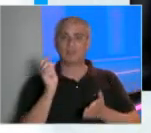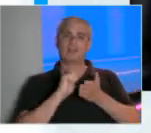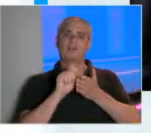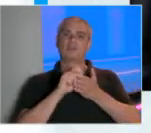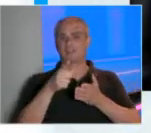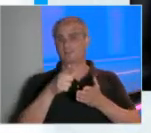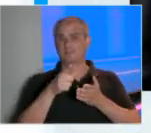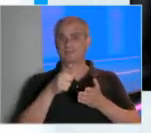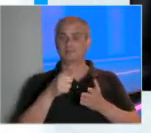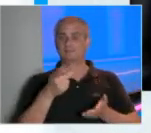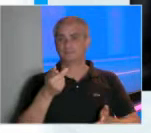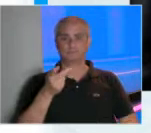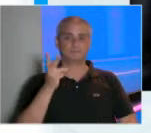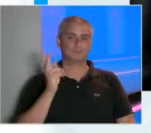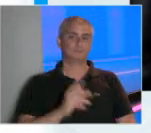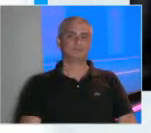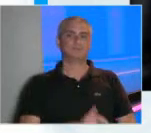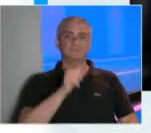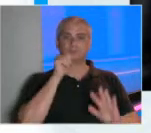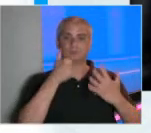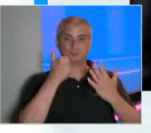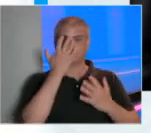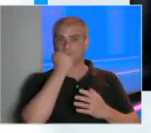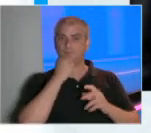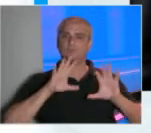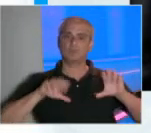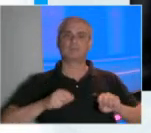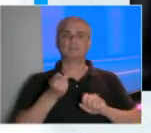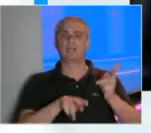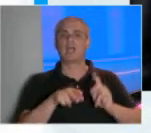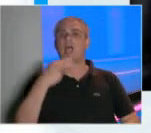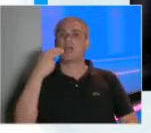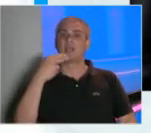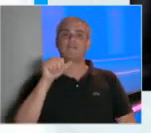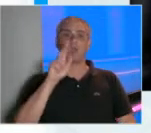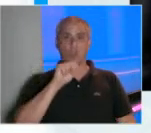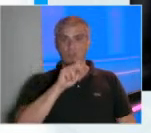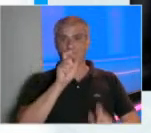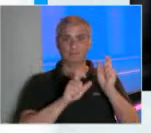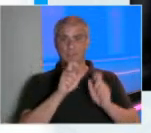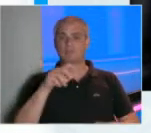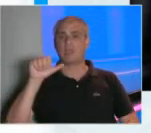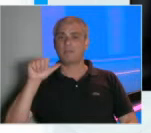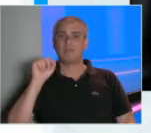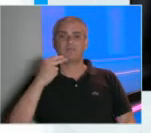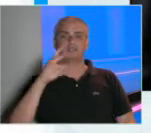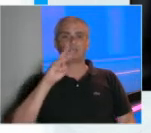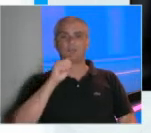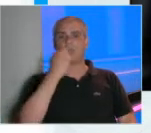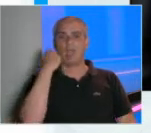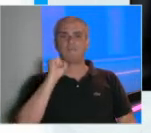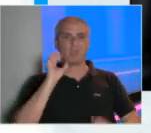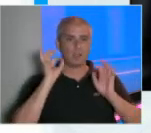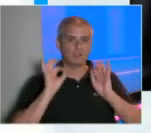כותבת חברת הכנסת לעתיד מכחול לבן. כשש שנים חמאס מחזיק בחללים הדר ואורון ובאזרחים אברה ואישם תוך